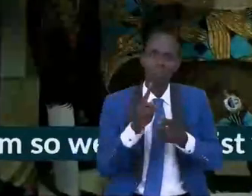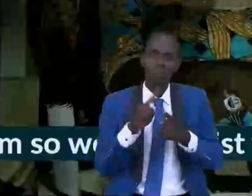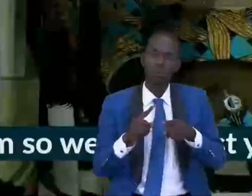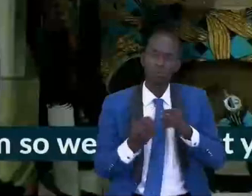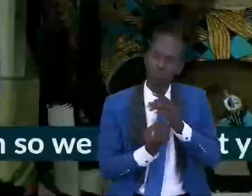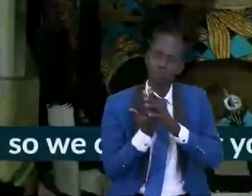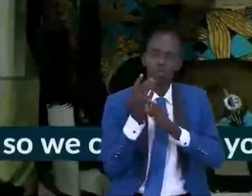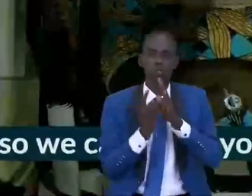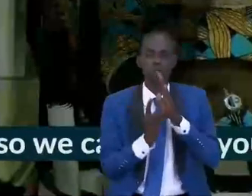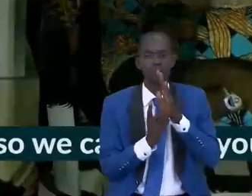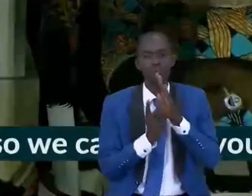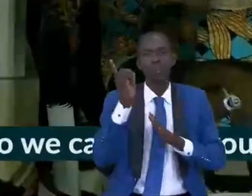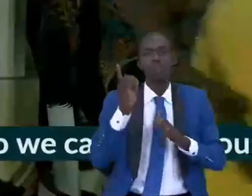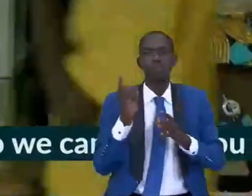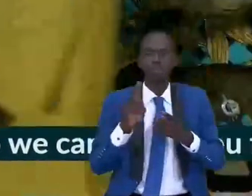Seigneur Jésus-Christ